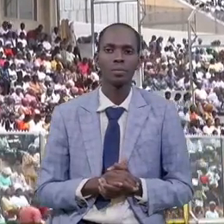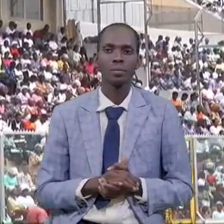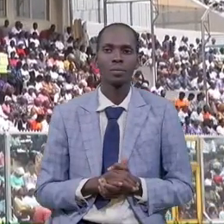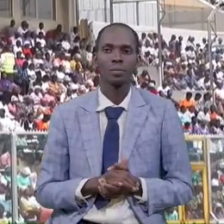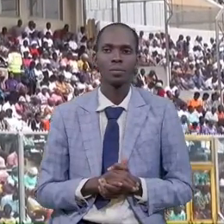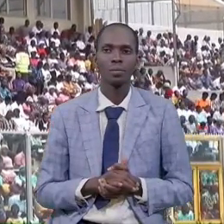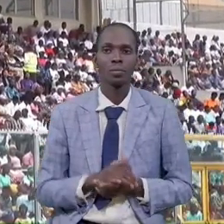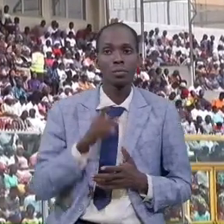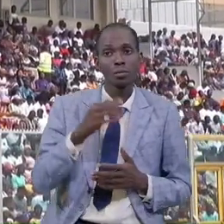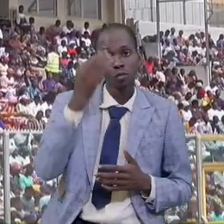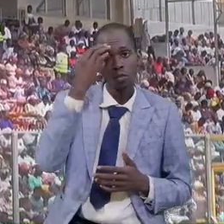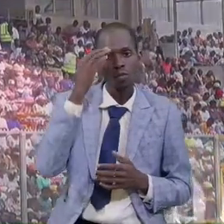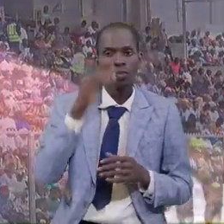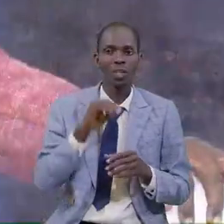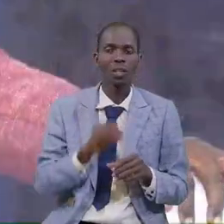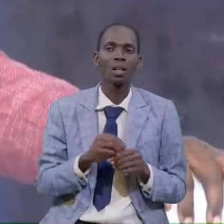Vous savez, dans la vie,